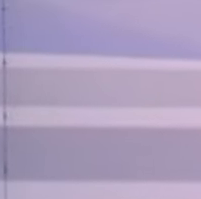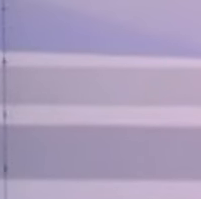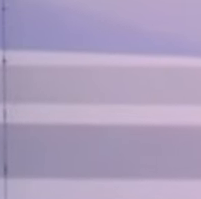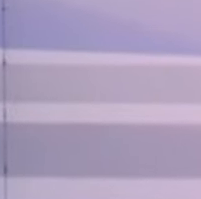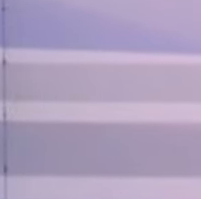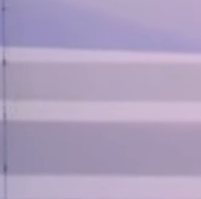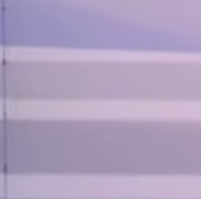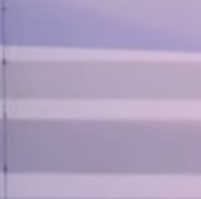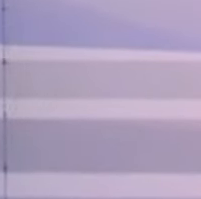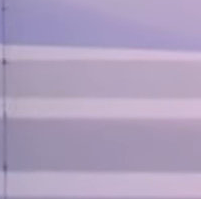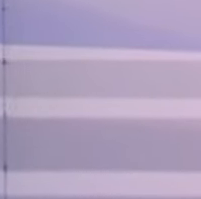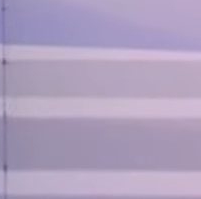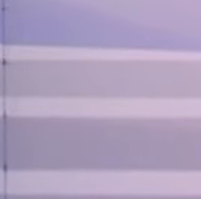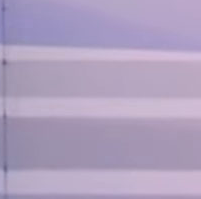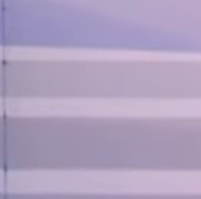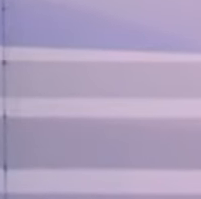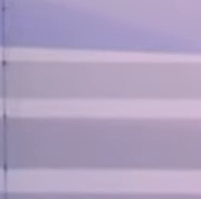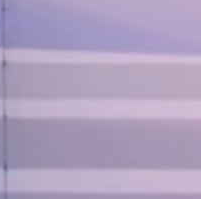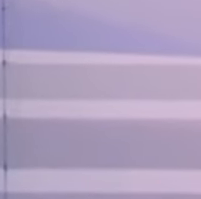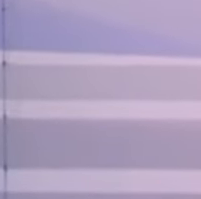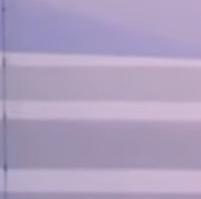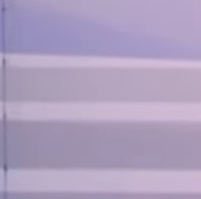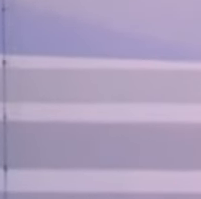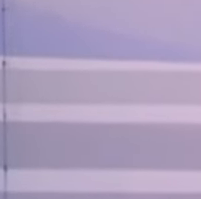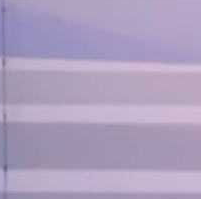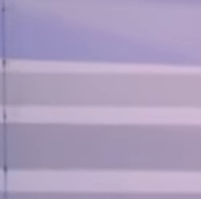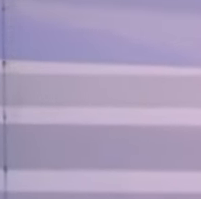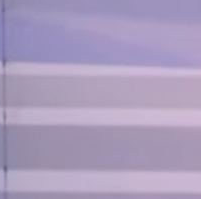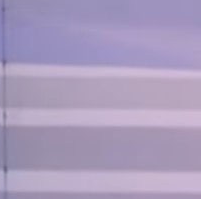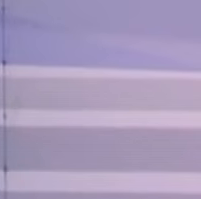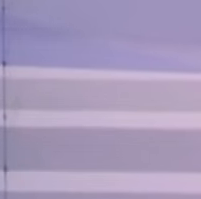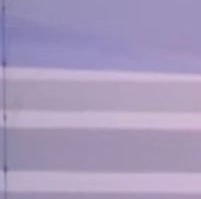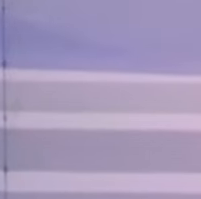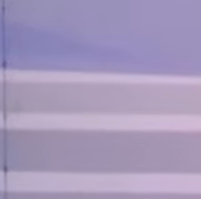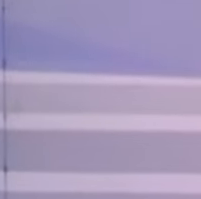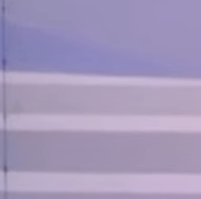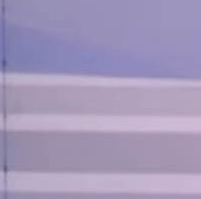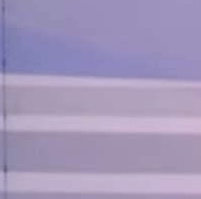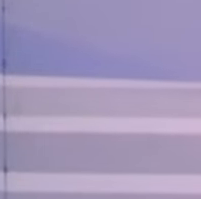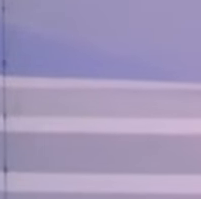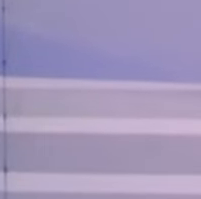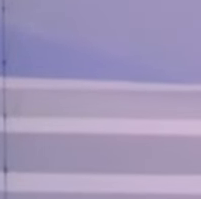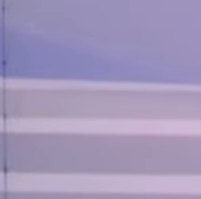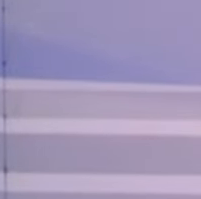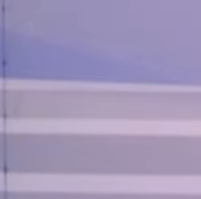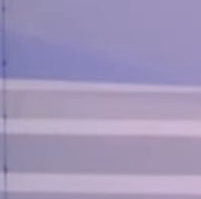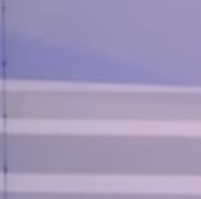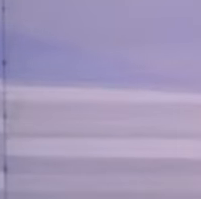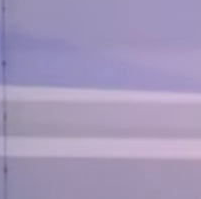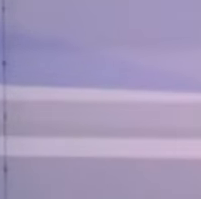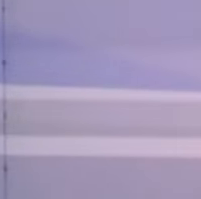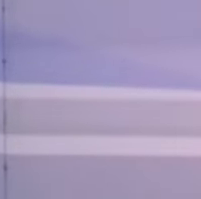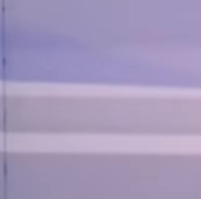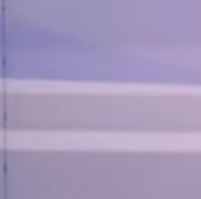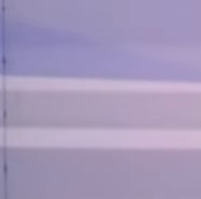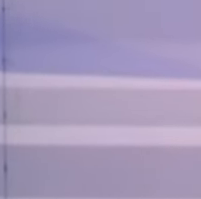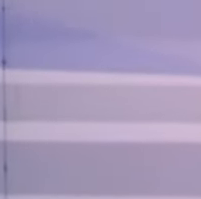Mga kapuso, patuloy na tumutok sa mga balita. Mag-subscribe sa GMA Integrated News sa YouTube. Sa mga kapuso